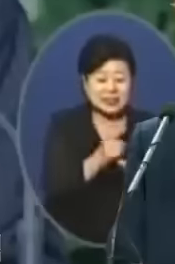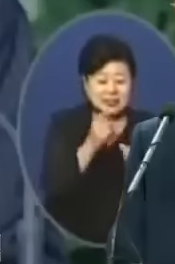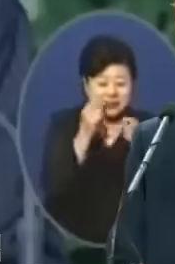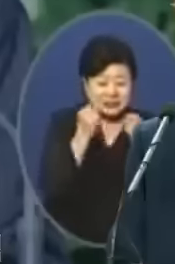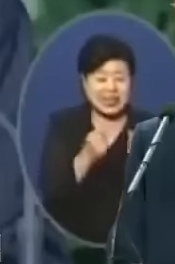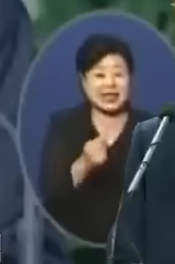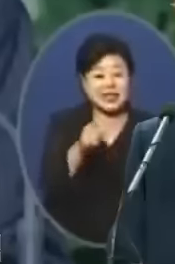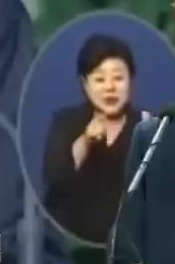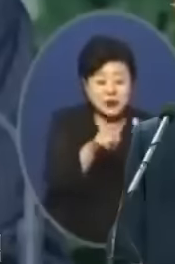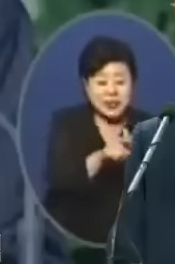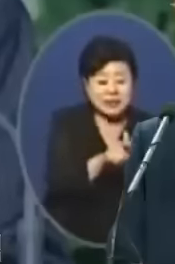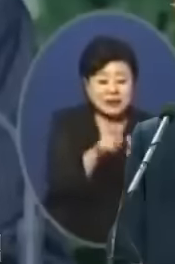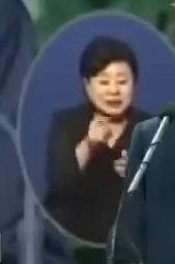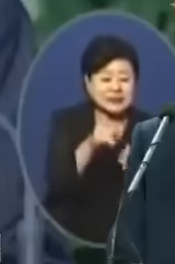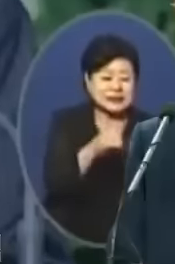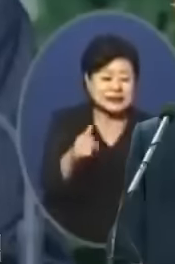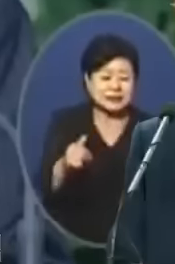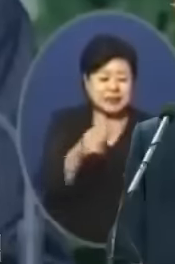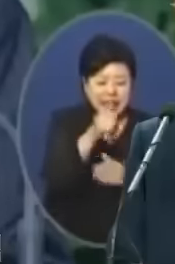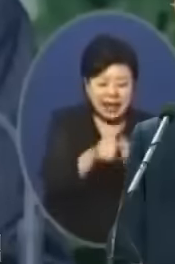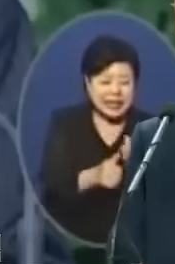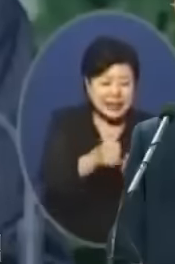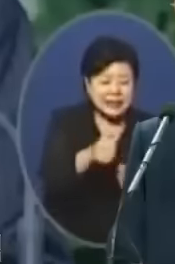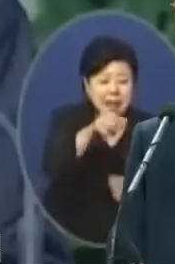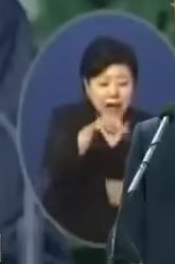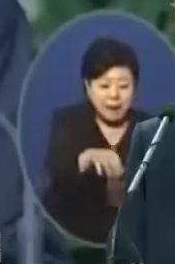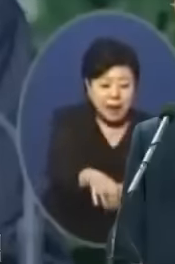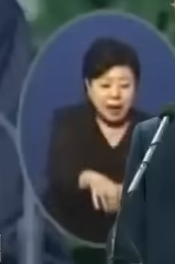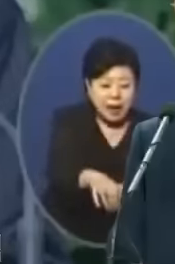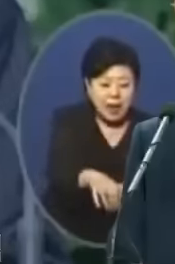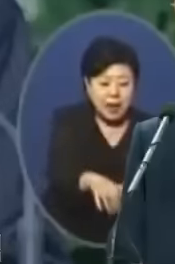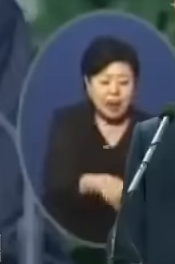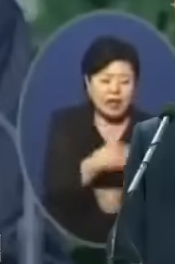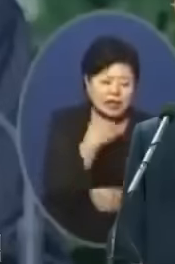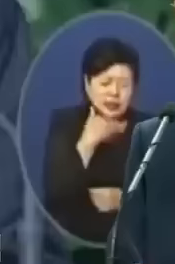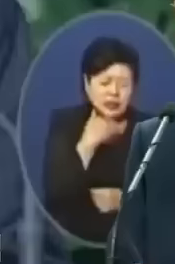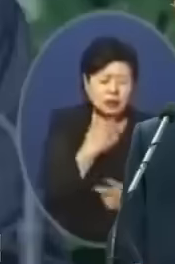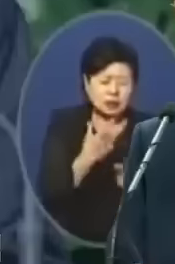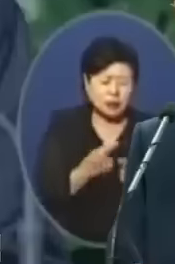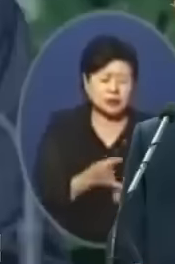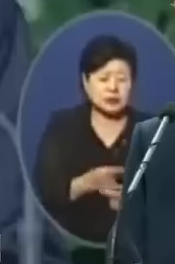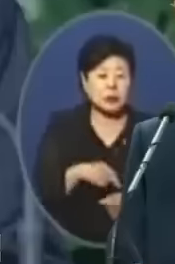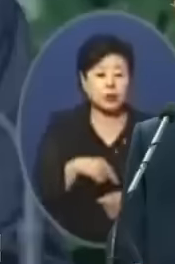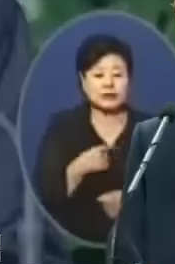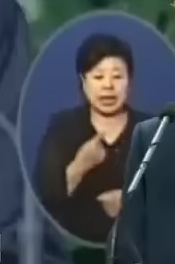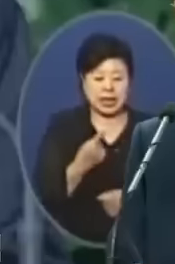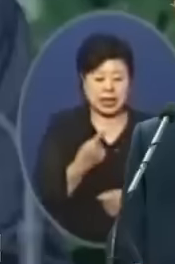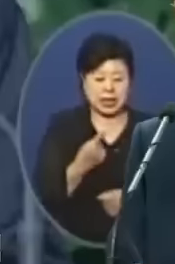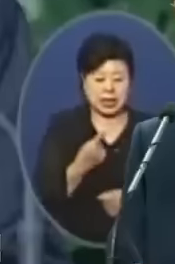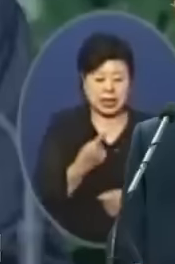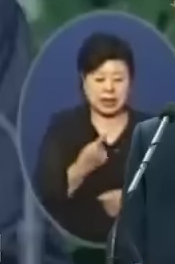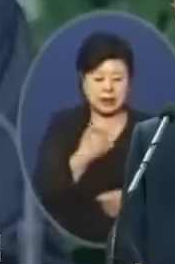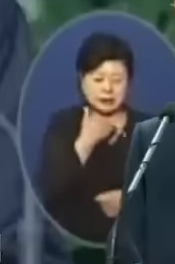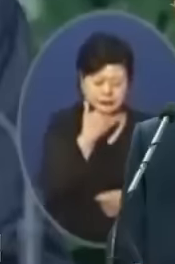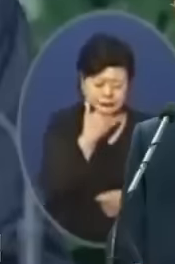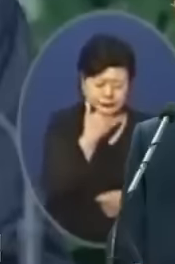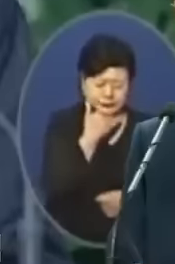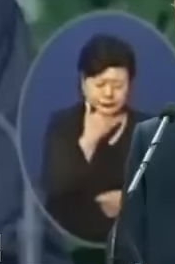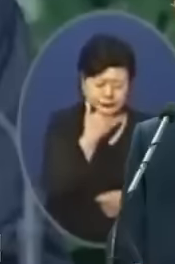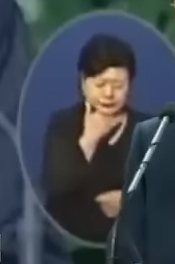살기 위해서는 그들이 하나님 앞에 우리가 기다린 것처럼 혼자서 기다리고